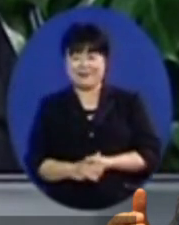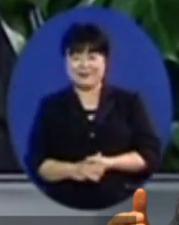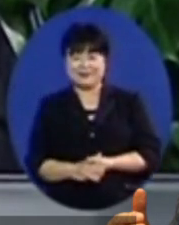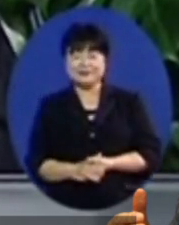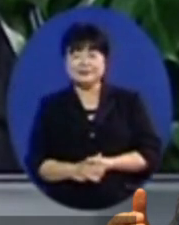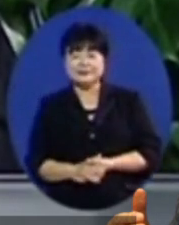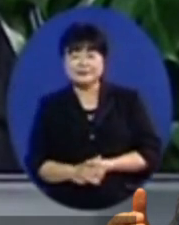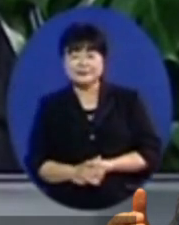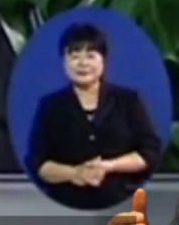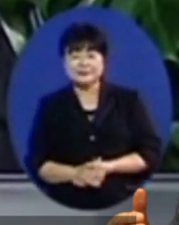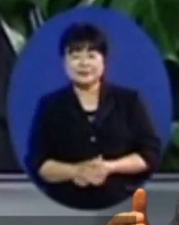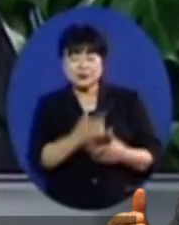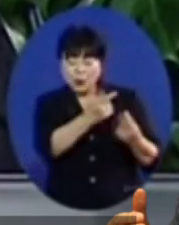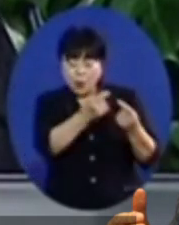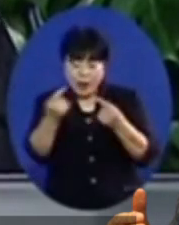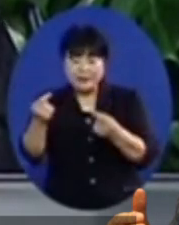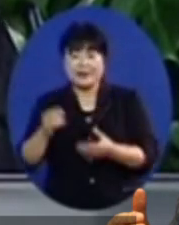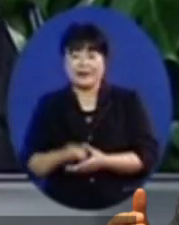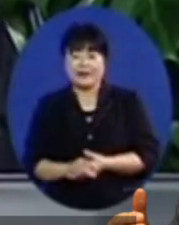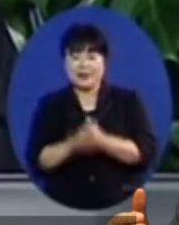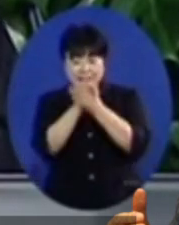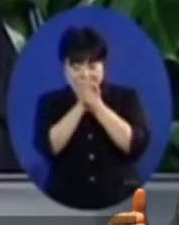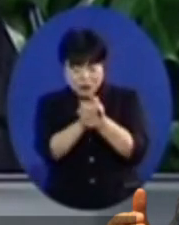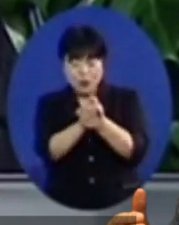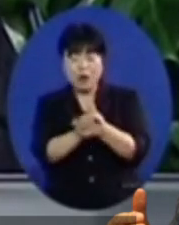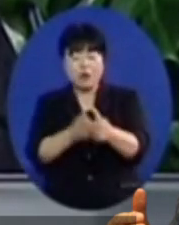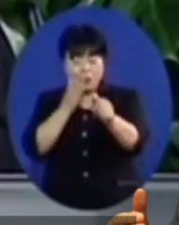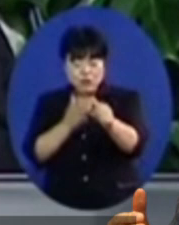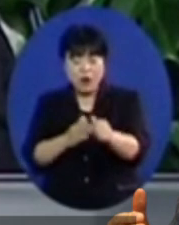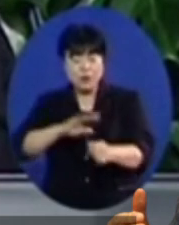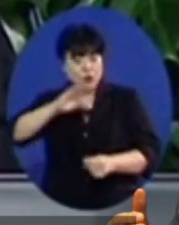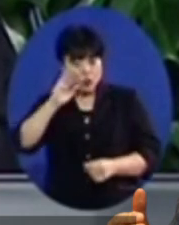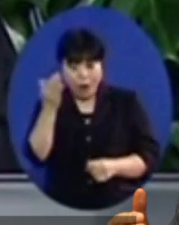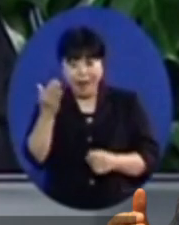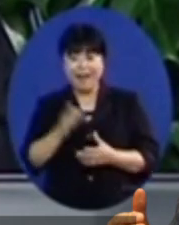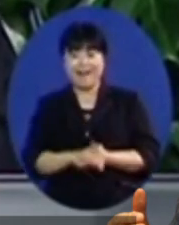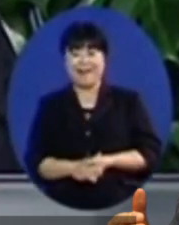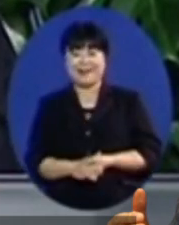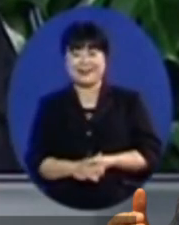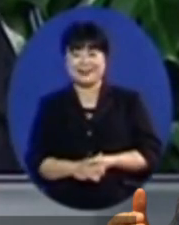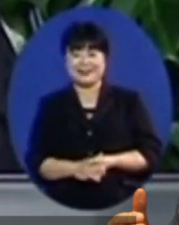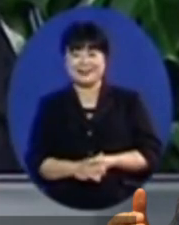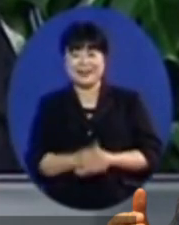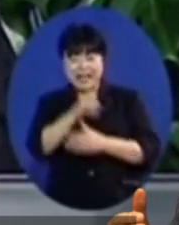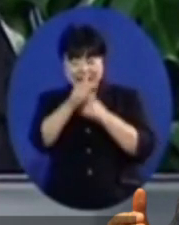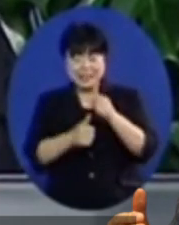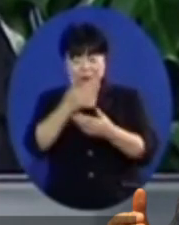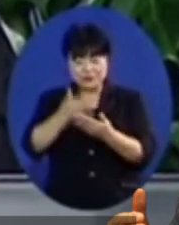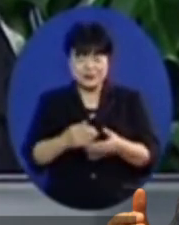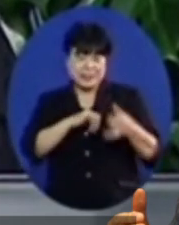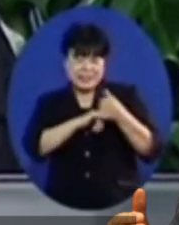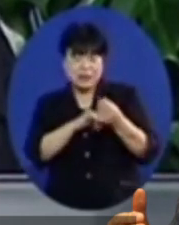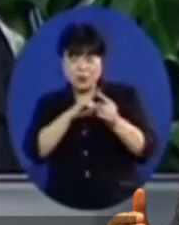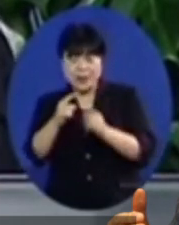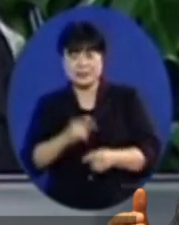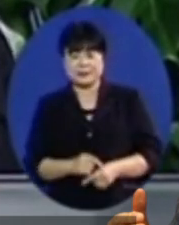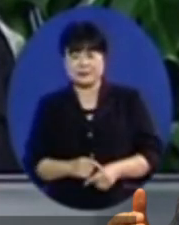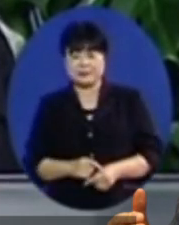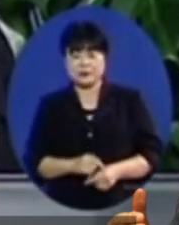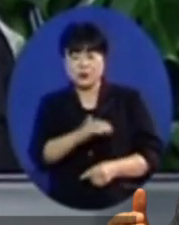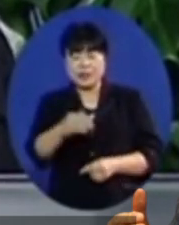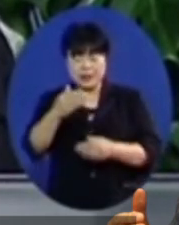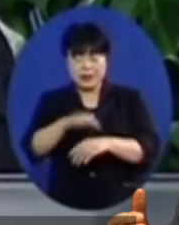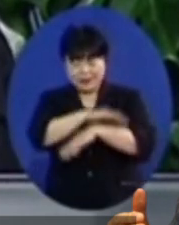하늘나라도 한 가지인 것입니다. 기도하고 구하면 다 돼요. 하나님이 주신 약속의 말씀은 우리에게